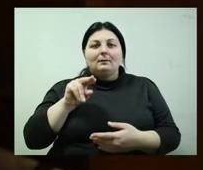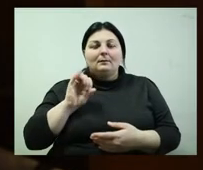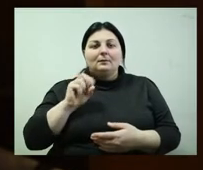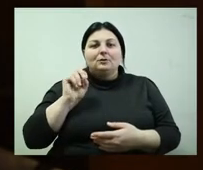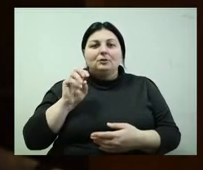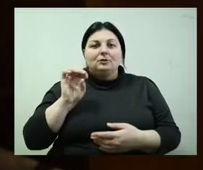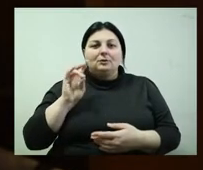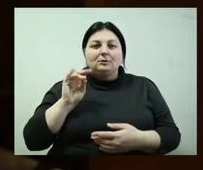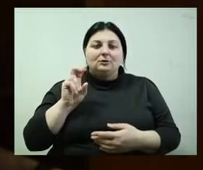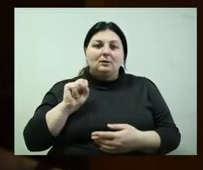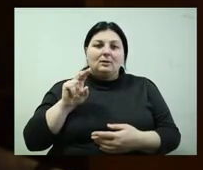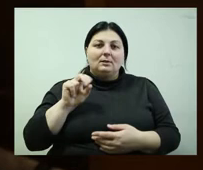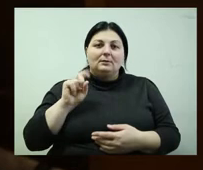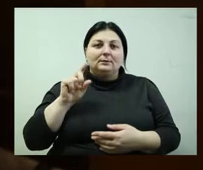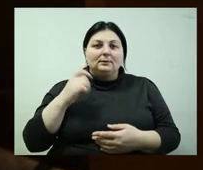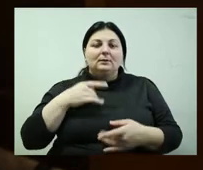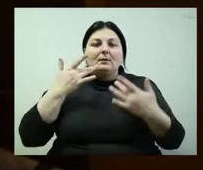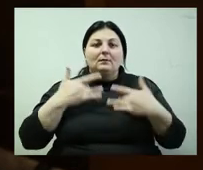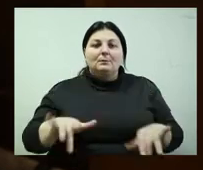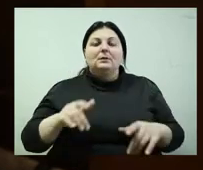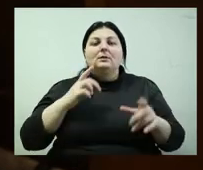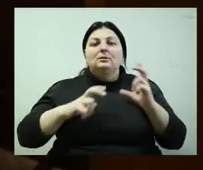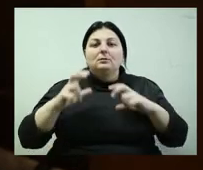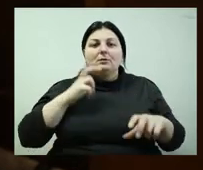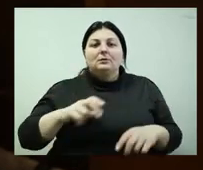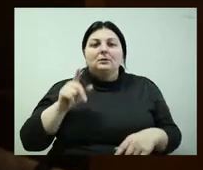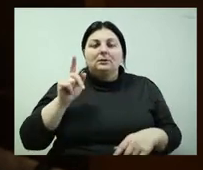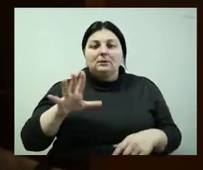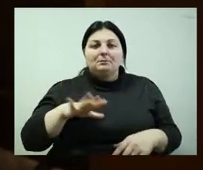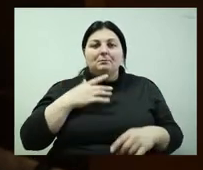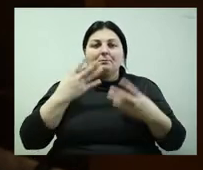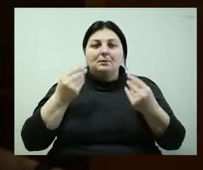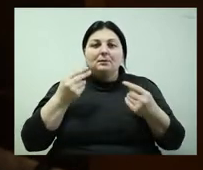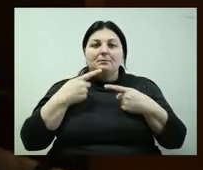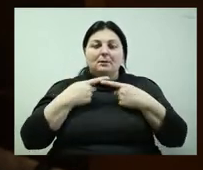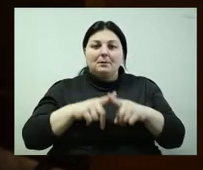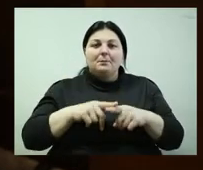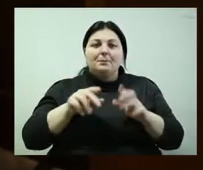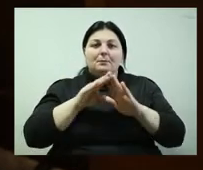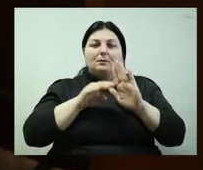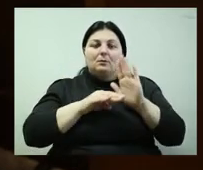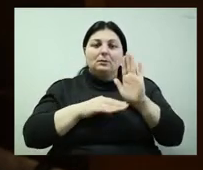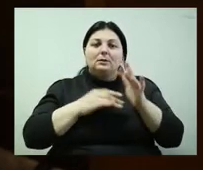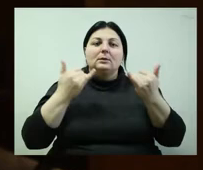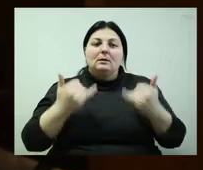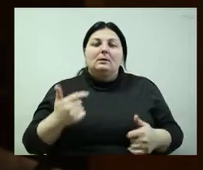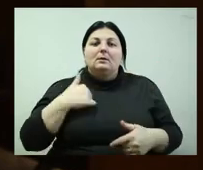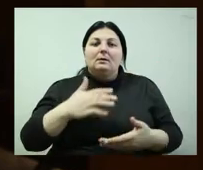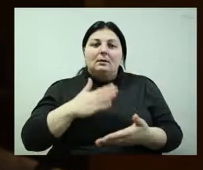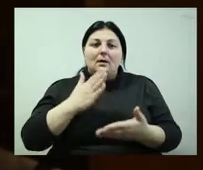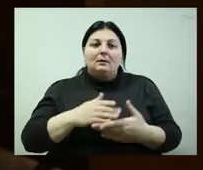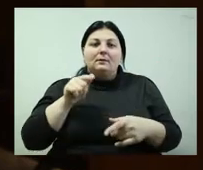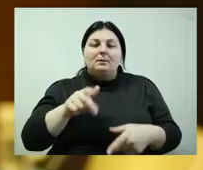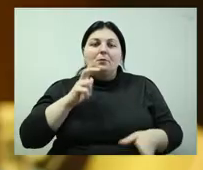მეგახლავართ ნატალია ჩინჩალაძე, დავამთავრე ივანე ჯავახიშვილის სახელობის თბილისის სახელმწიფო უნივერსიტეტის მექანიკა-მათემატიკის ფაკულტეტი.